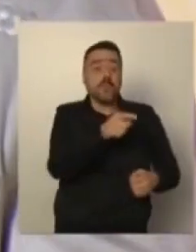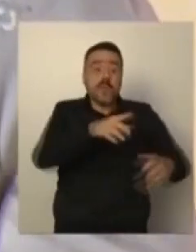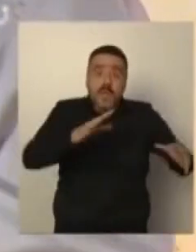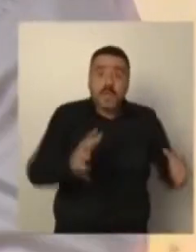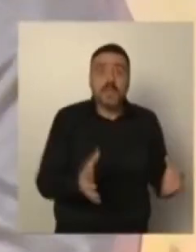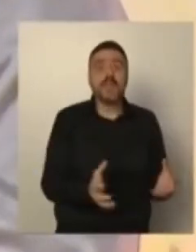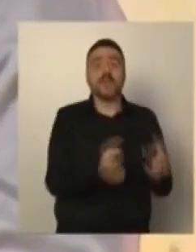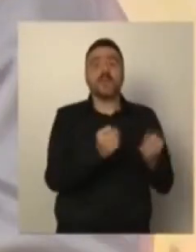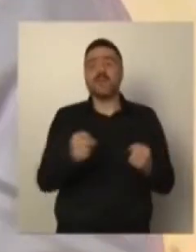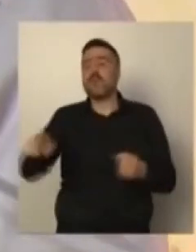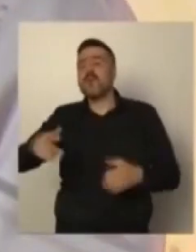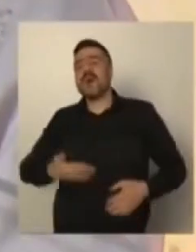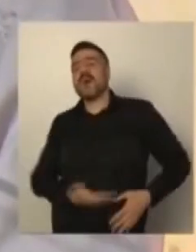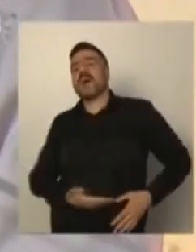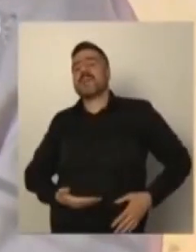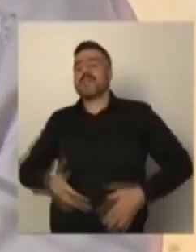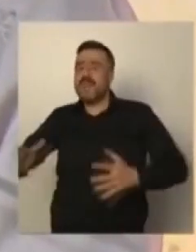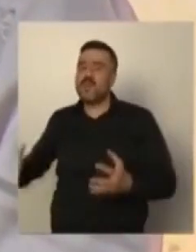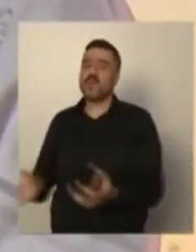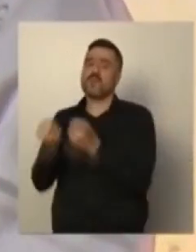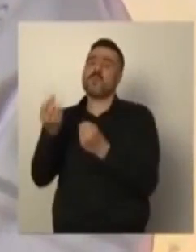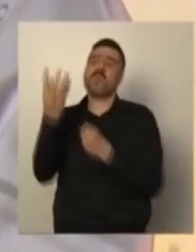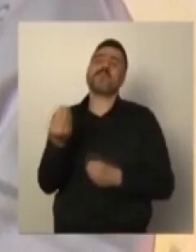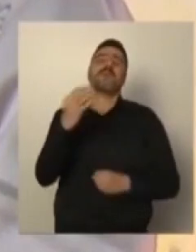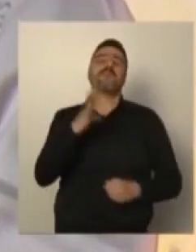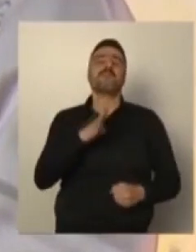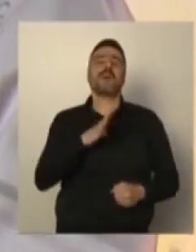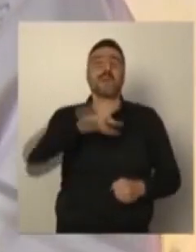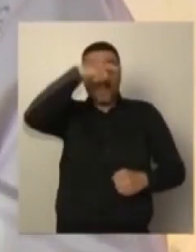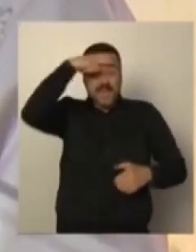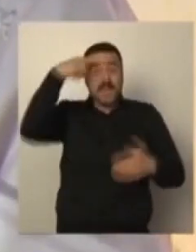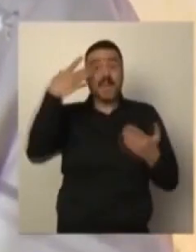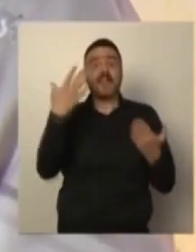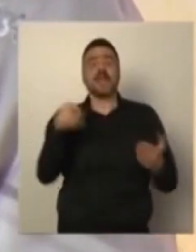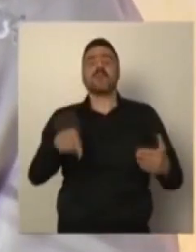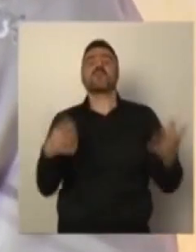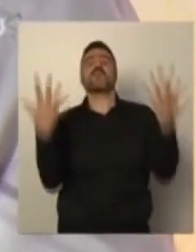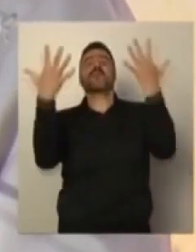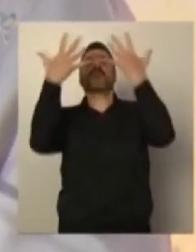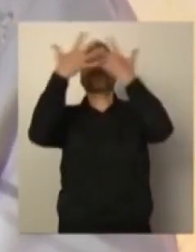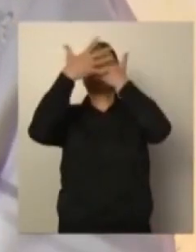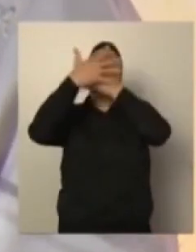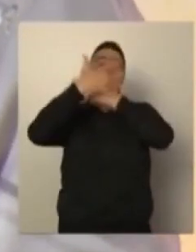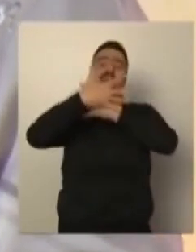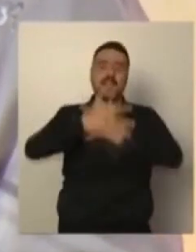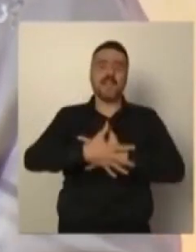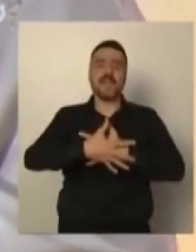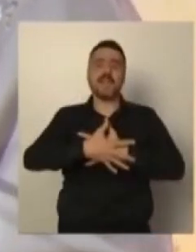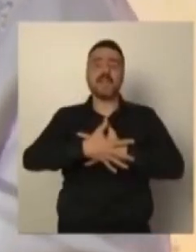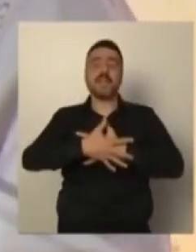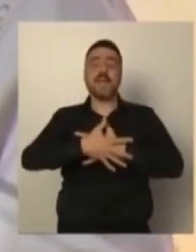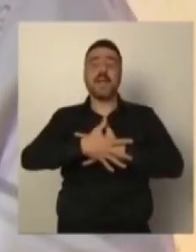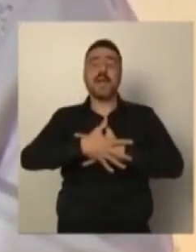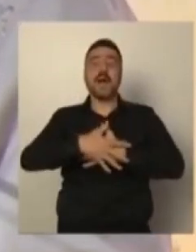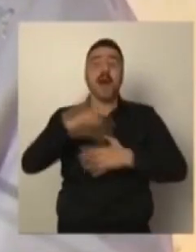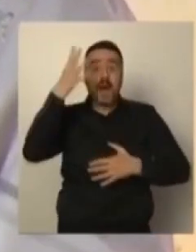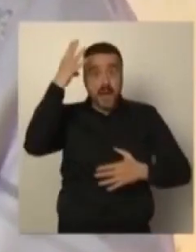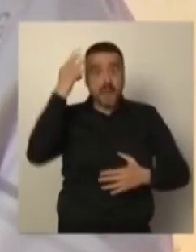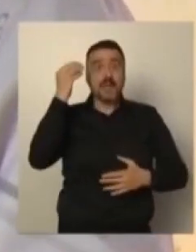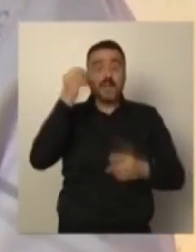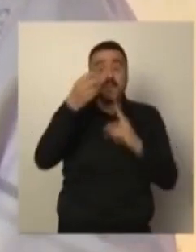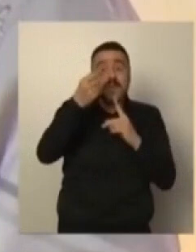kurtulacak, diğer insanlar da kurtulacak. İnşallah bu geceden alacağımız ders, İsra